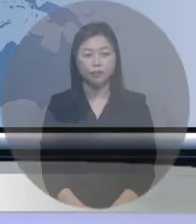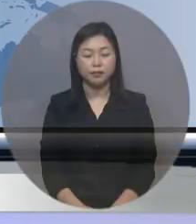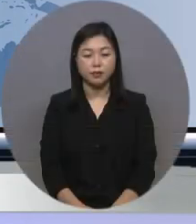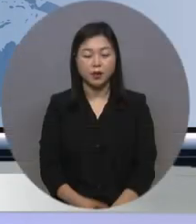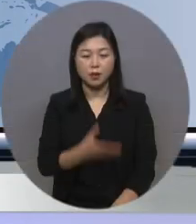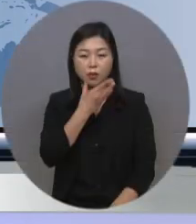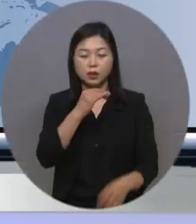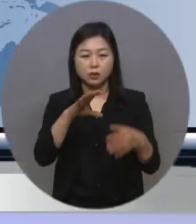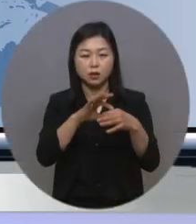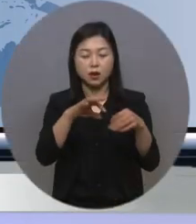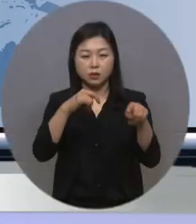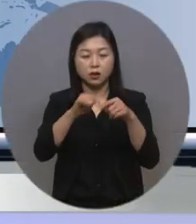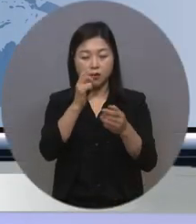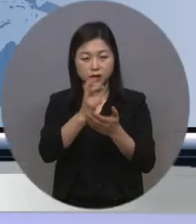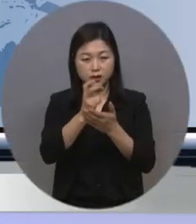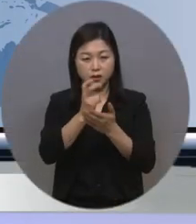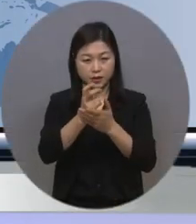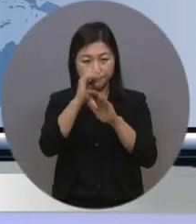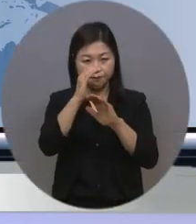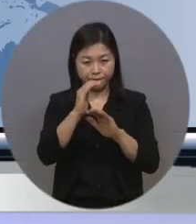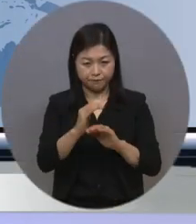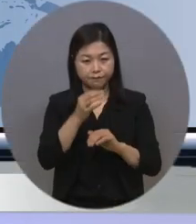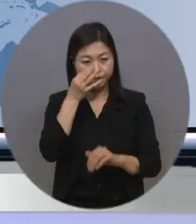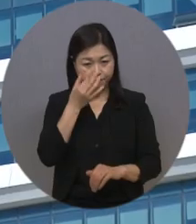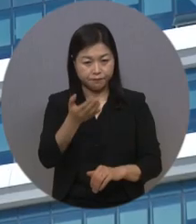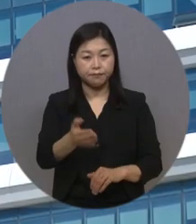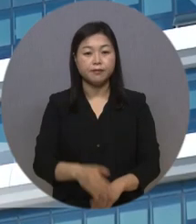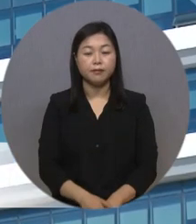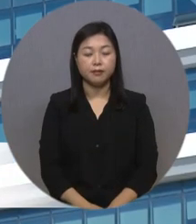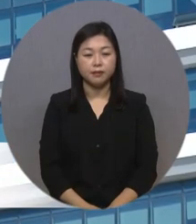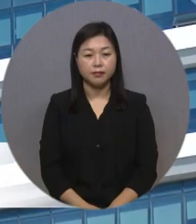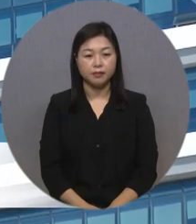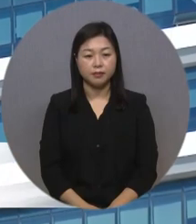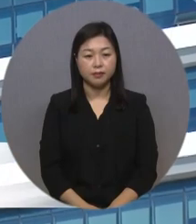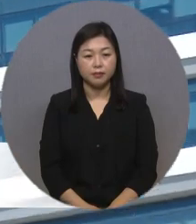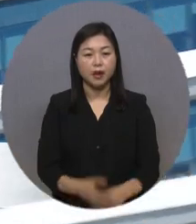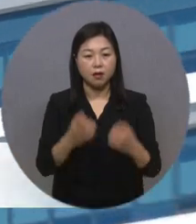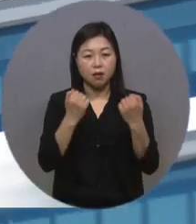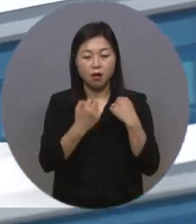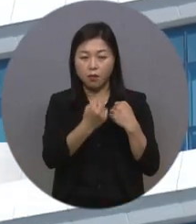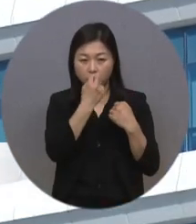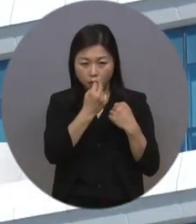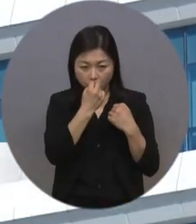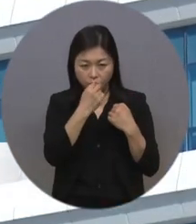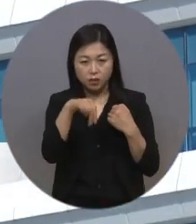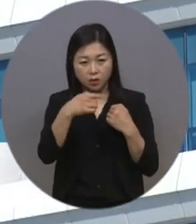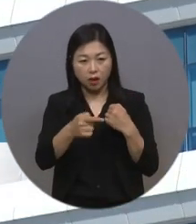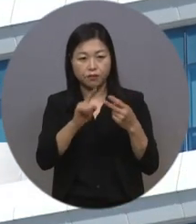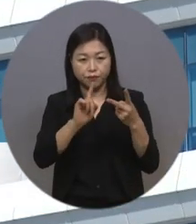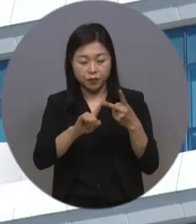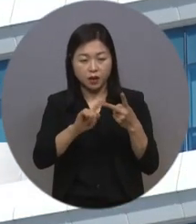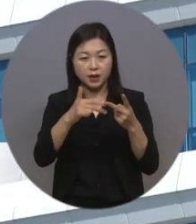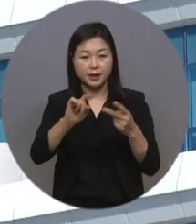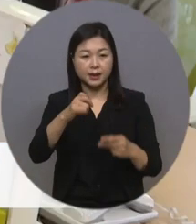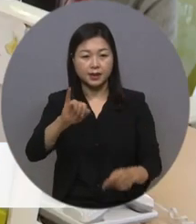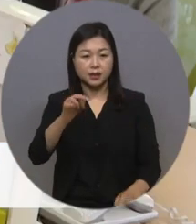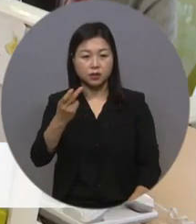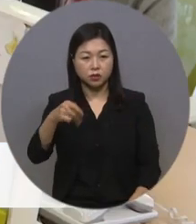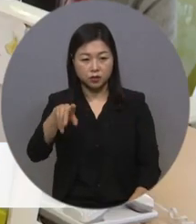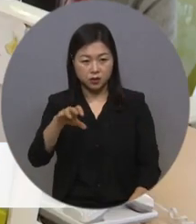이어서 복지계 정책 소식 만나보겠습니다. 정부가 건강보험에 이어 장기요양보험 제정에